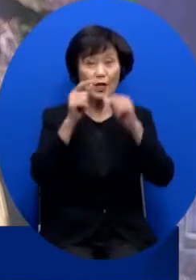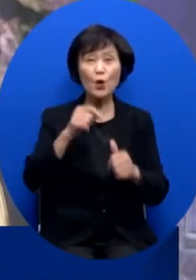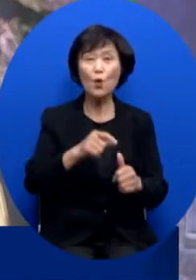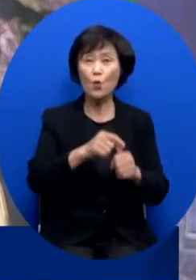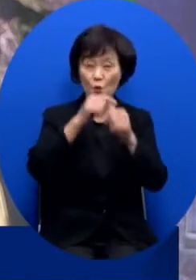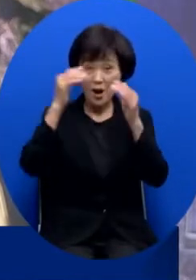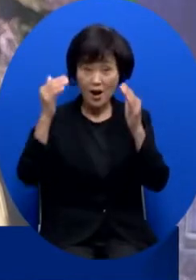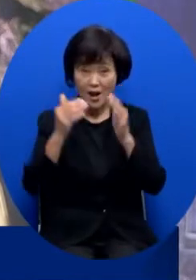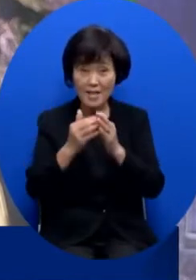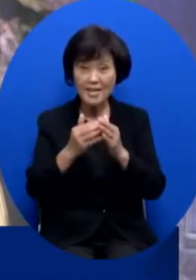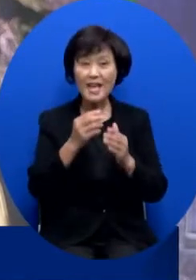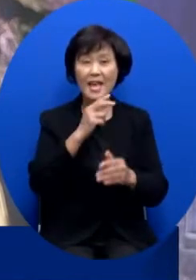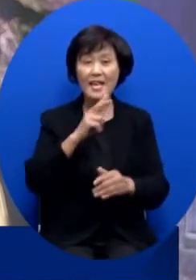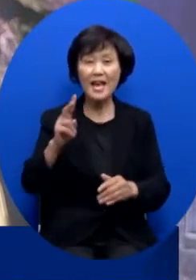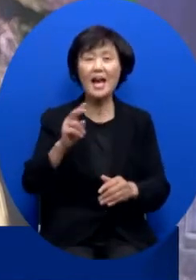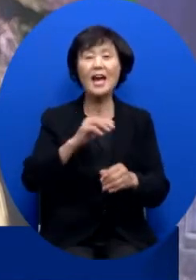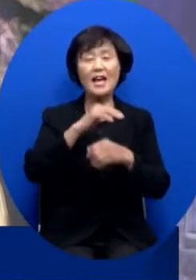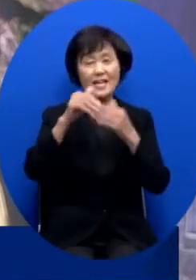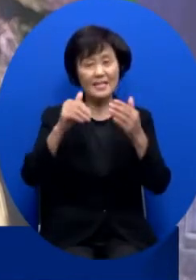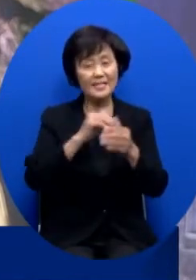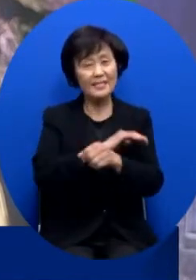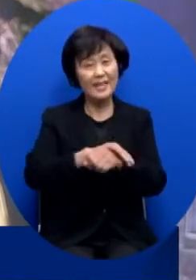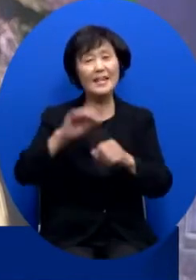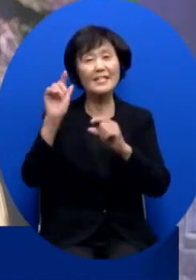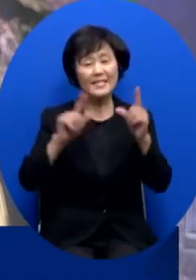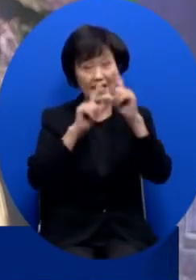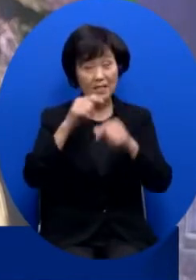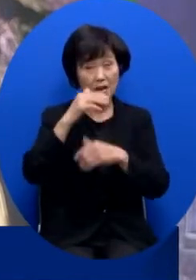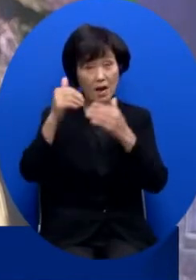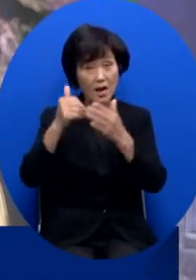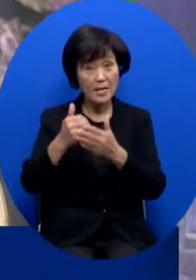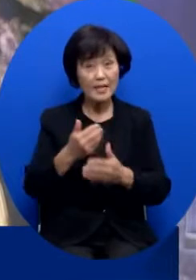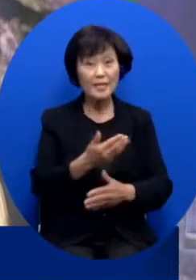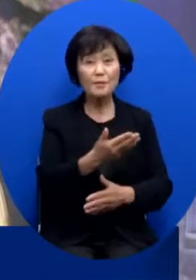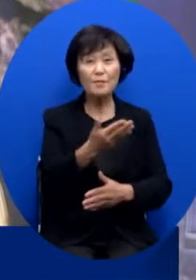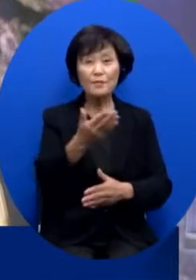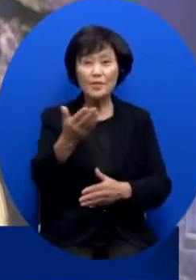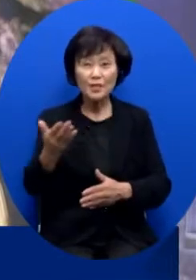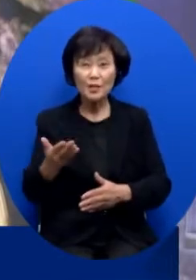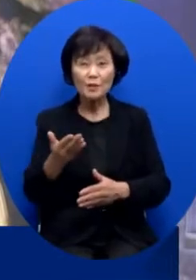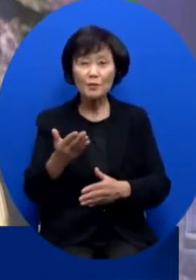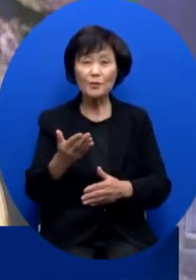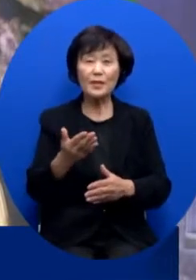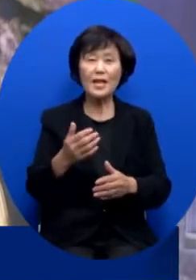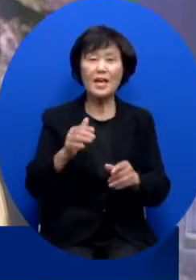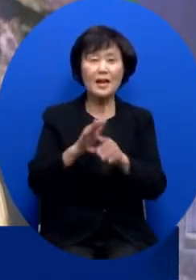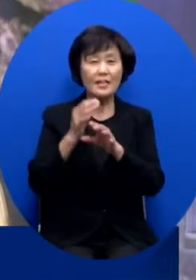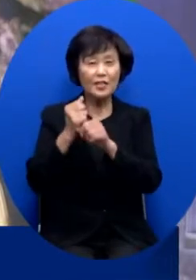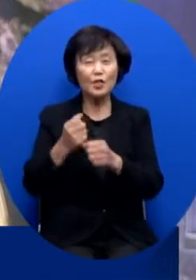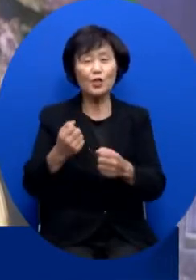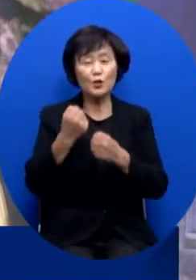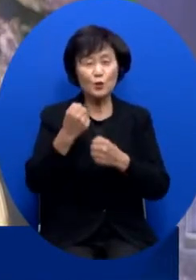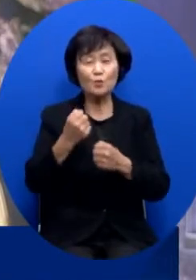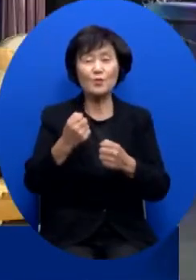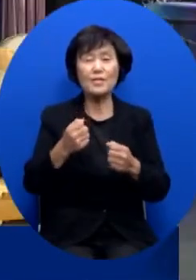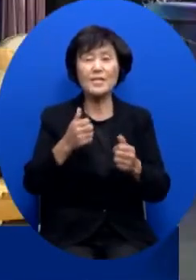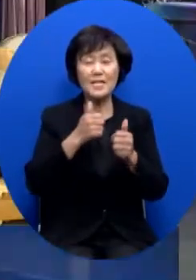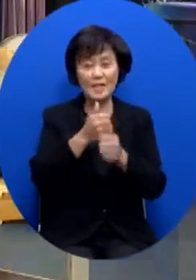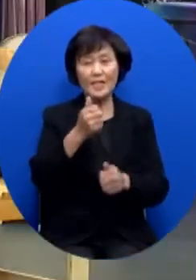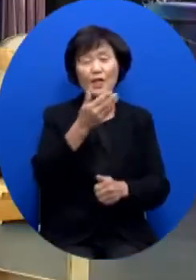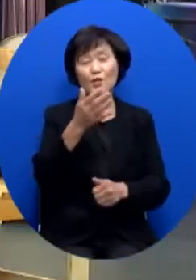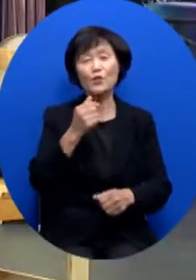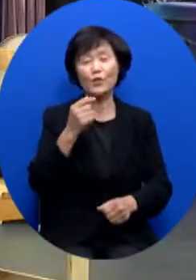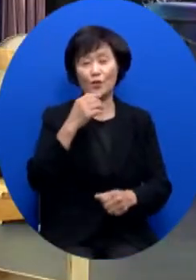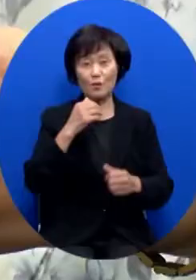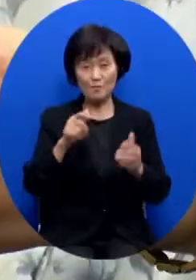감당할 힘을 우리에게 주셨으니까 여러분의 믿음과 여러분의 의지로 충분히 이겨나갈 줄로 저는 확신합니다.